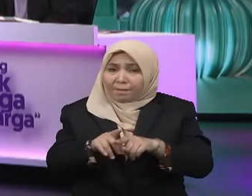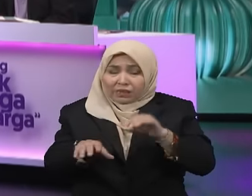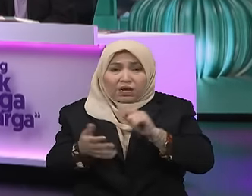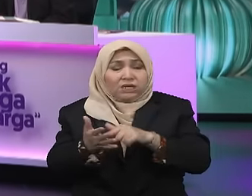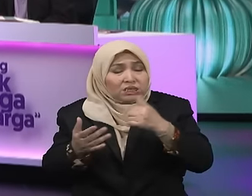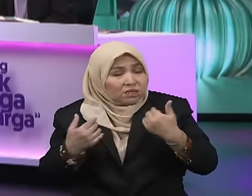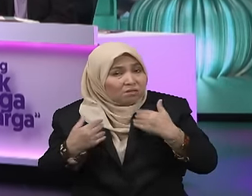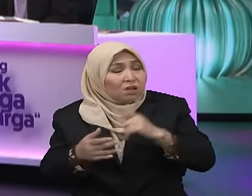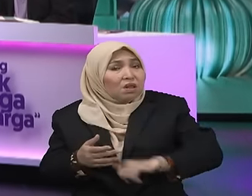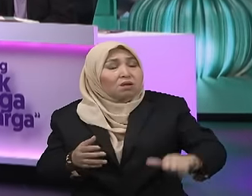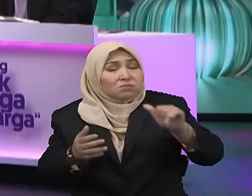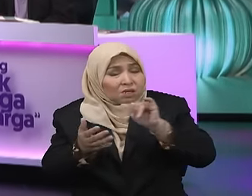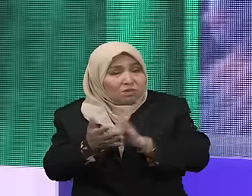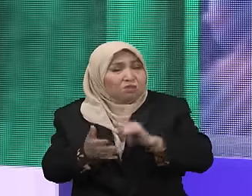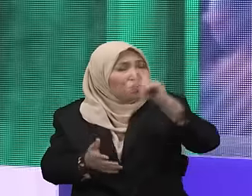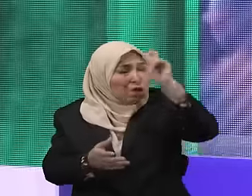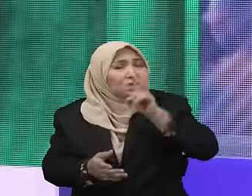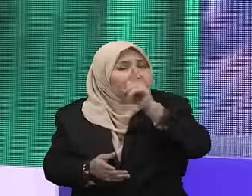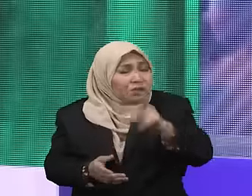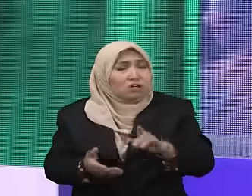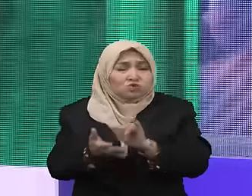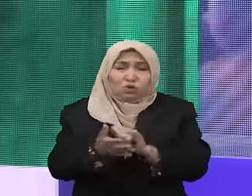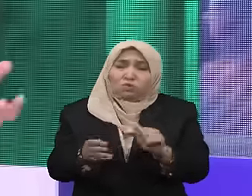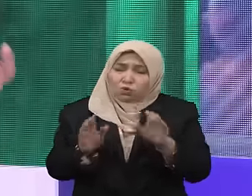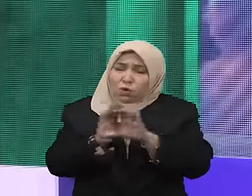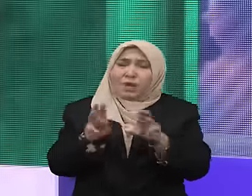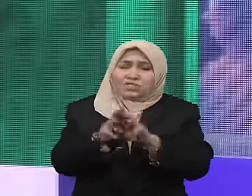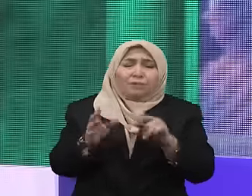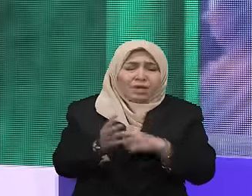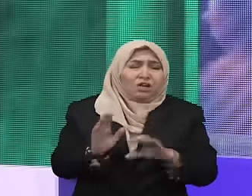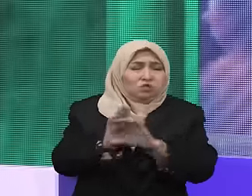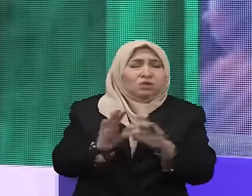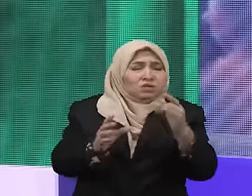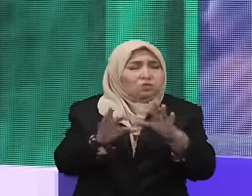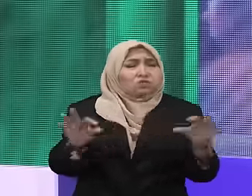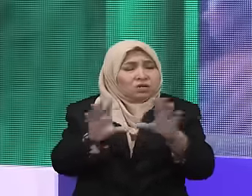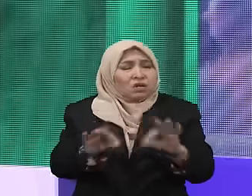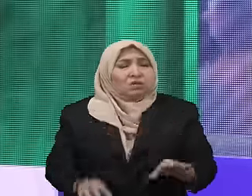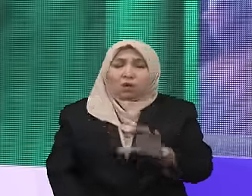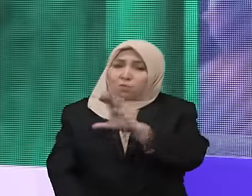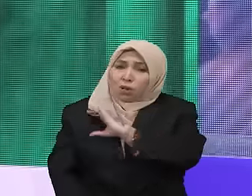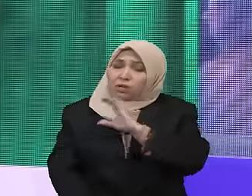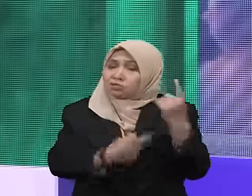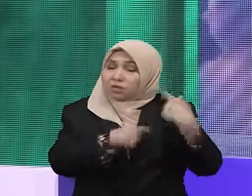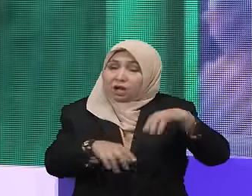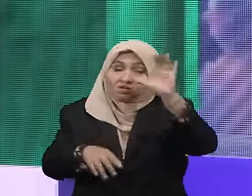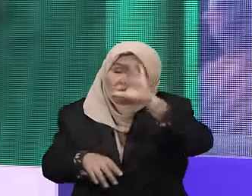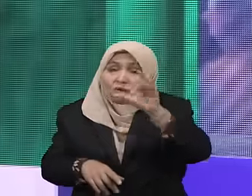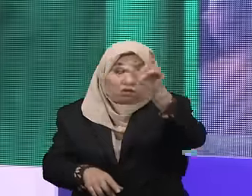ini yang merujuk kepada Tuhan yang sebenarnya. Lebih kurang macam ni lah Ustaz Nen. Kalau ada satu kisah tu kan, polis sedang cari